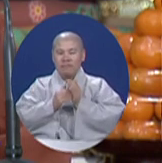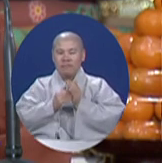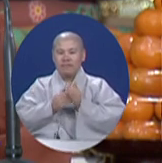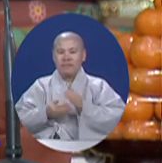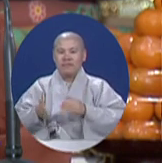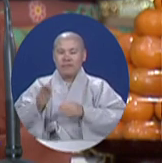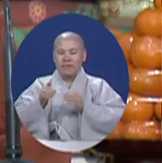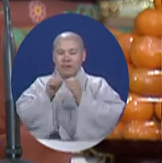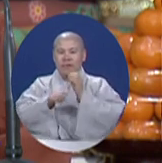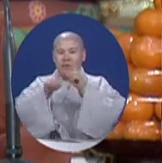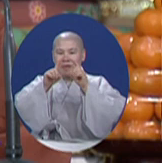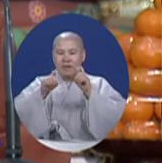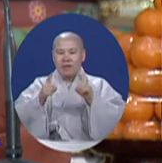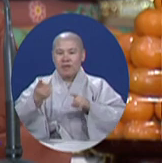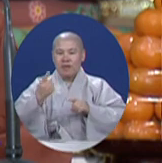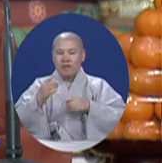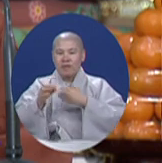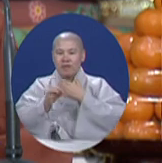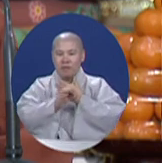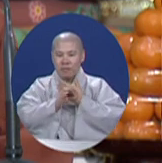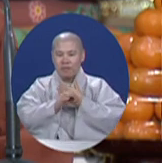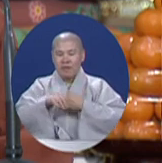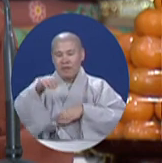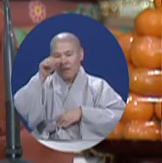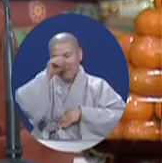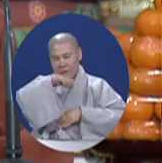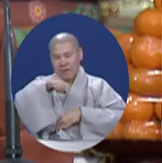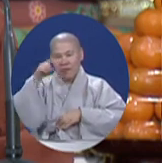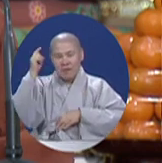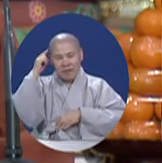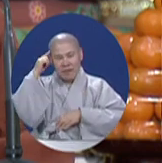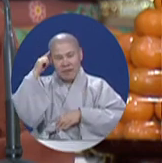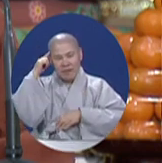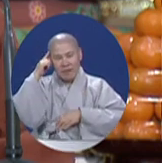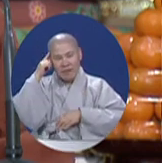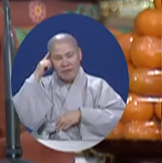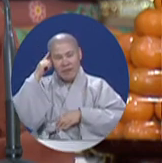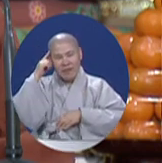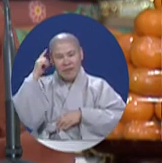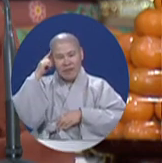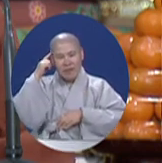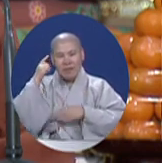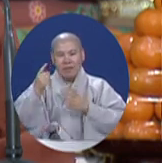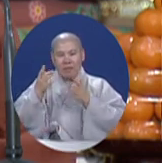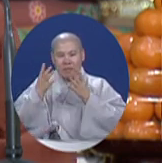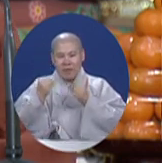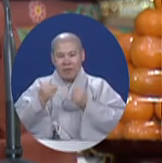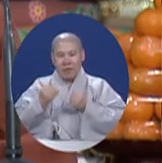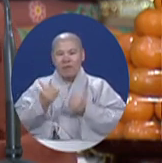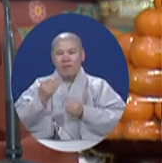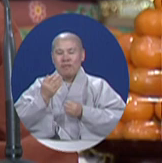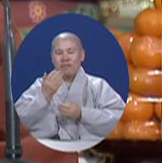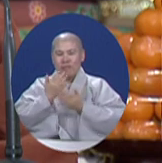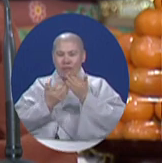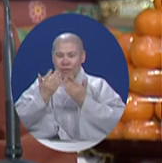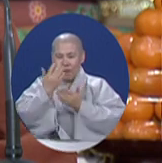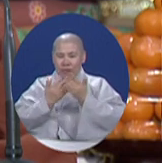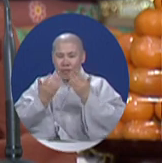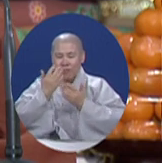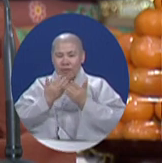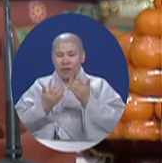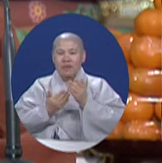그런데 절에 오면 그냥 생각이 막 펄펄펄펄 막 화산처럼 일어납니다.